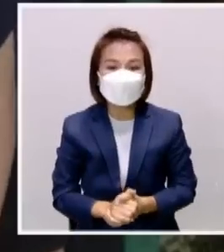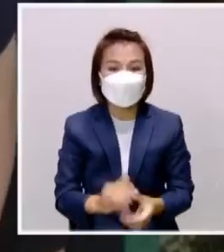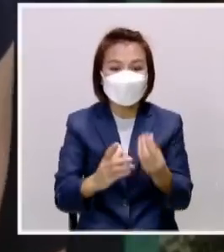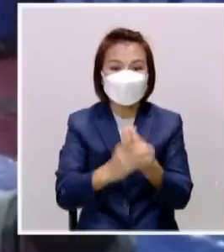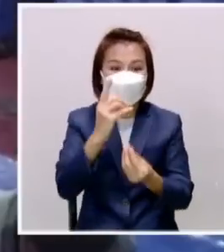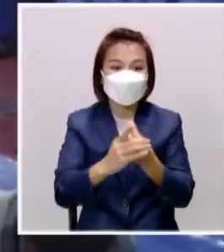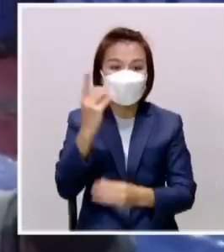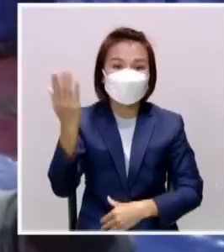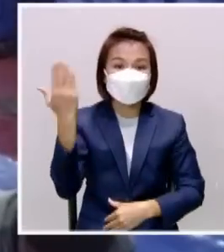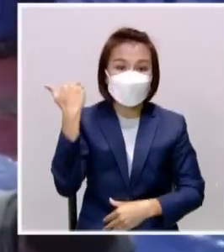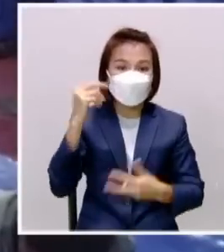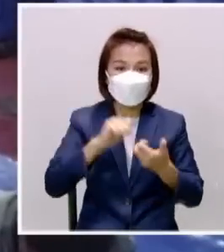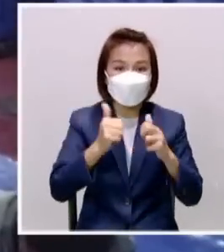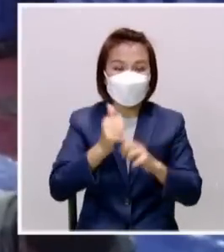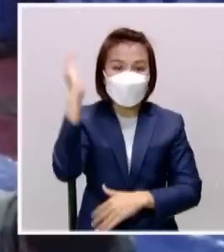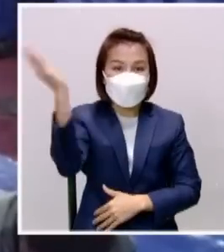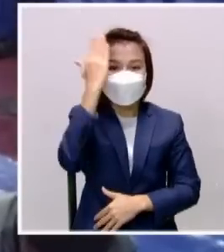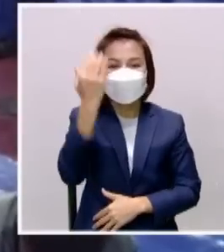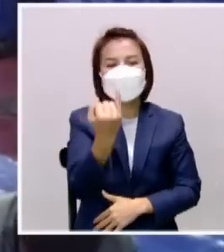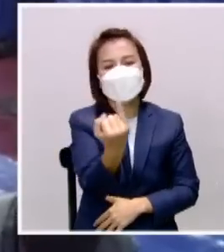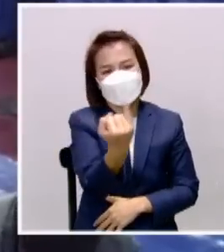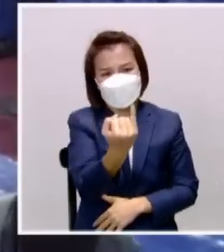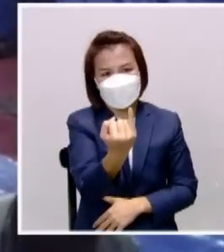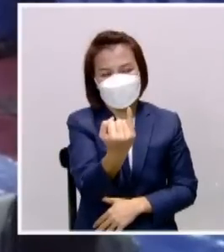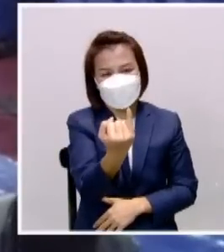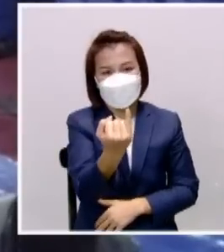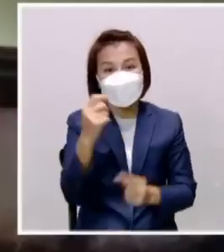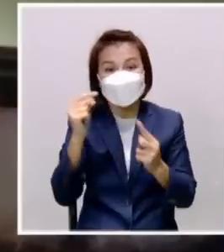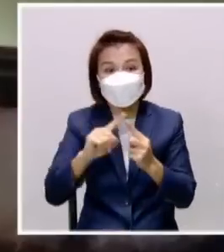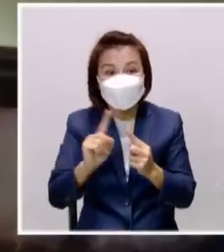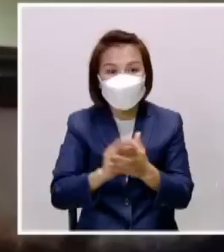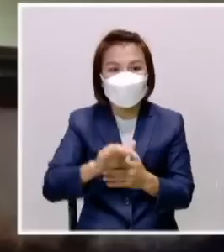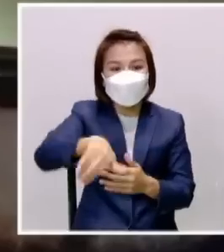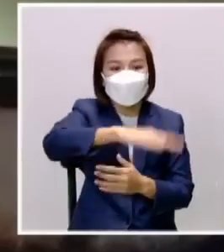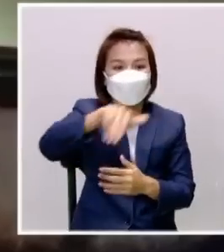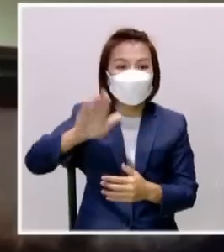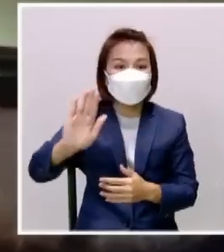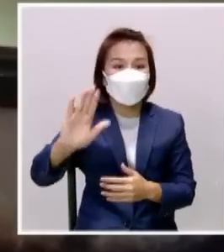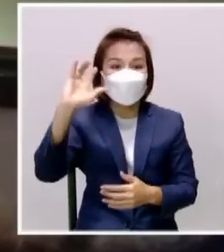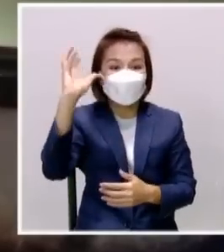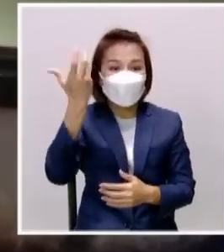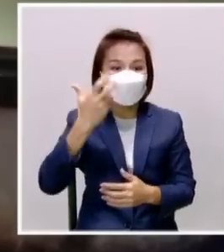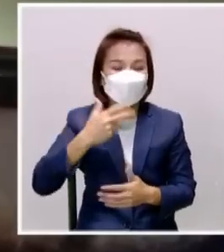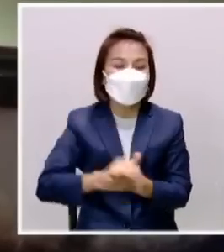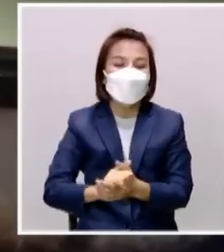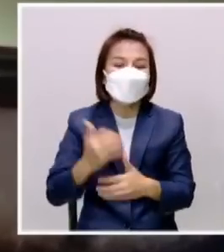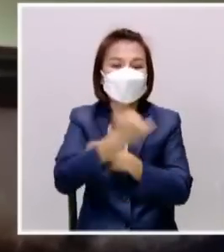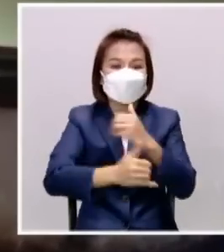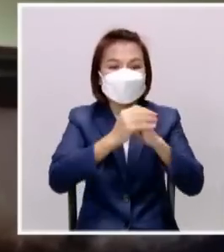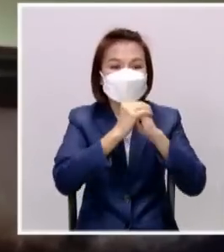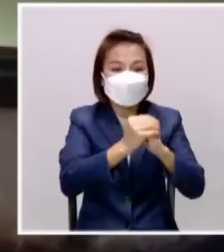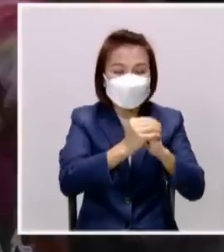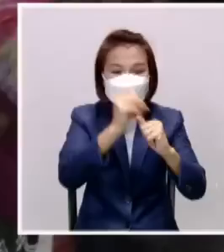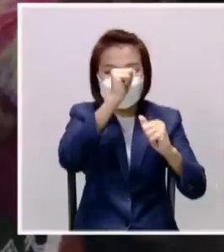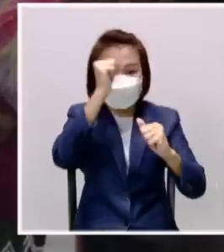าห์มานี้มีปัญหาสภาพอากาศเลวร้ายเกิดขึ้นในหลายพื้นที่ของโลกนะคะอย่างเช่นน้ำท่วมในจีนอินเดียและยุโร